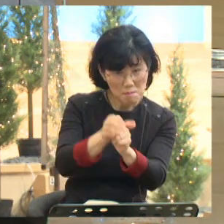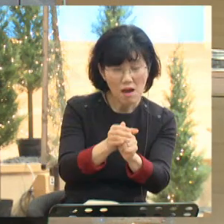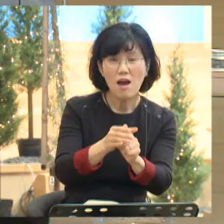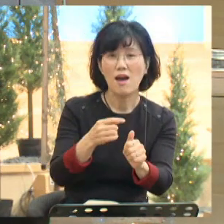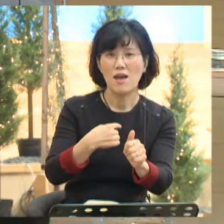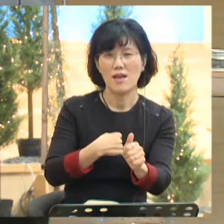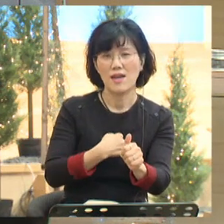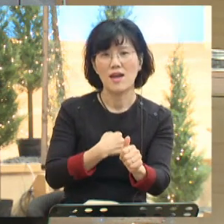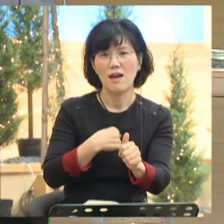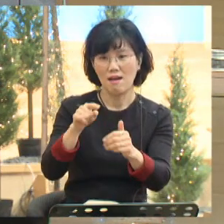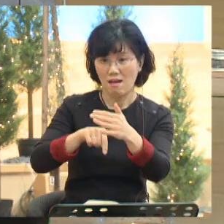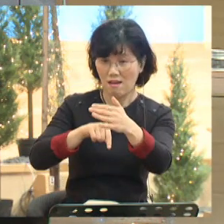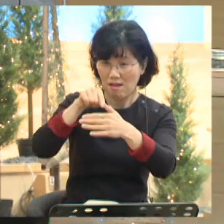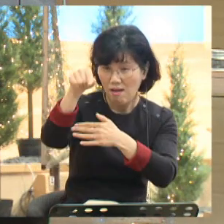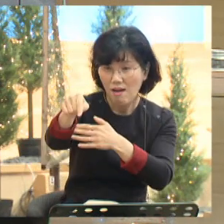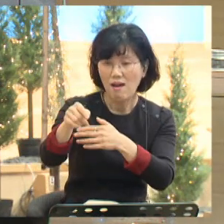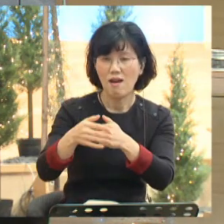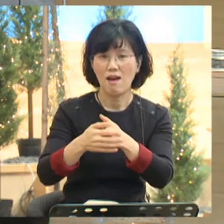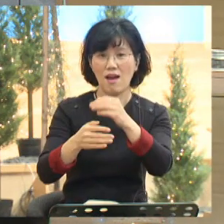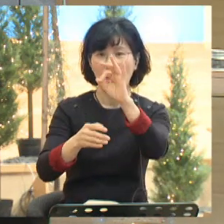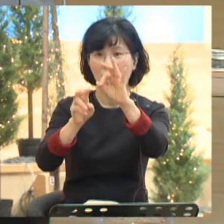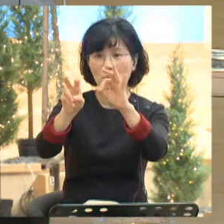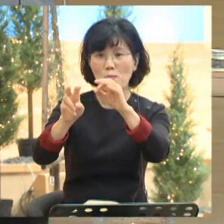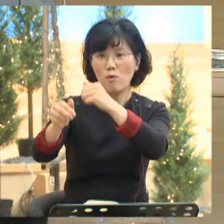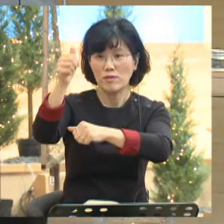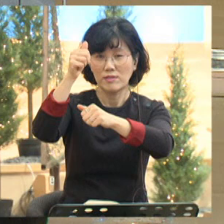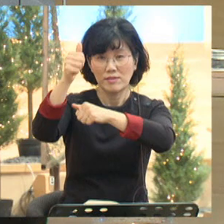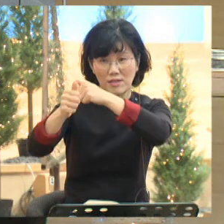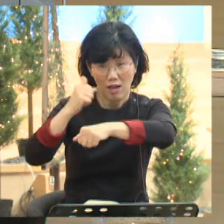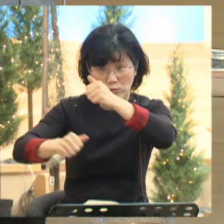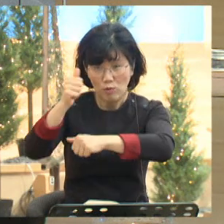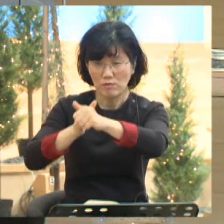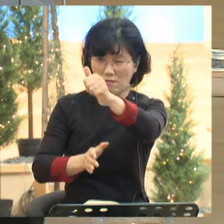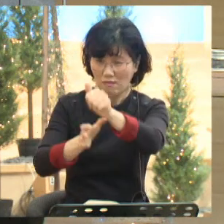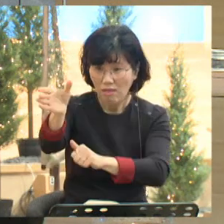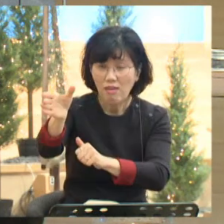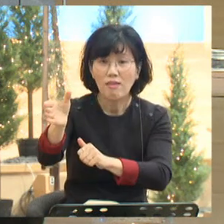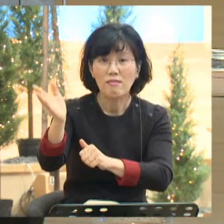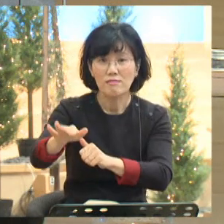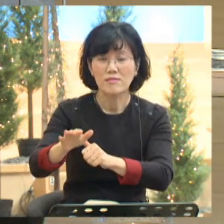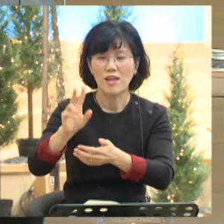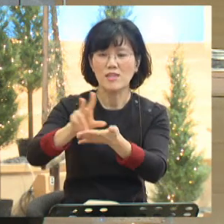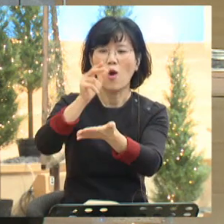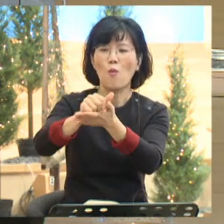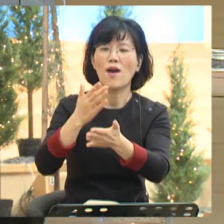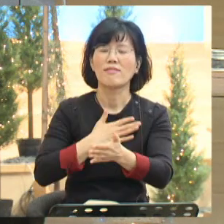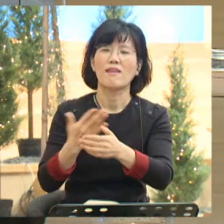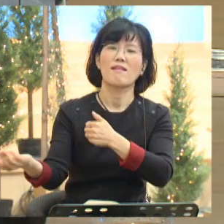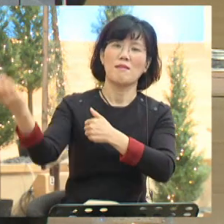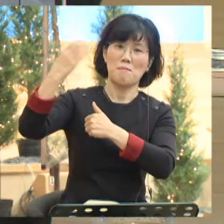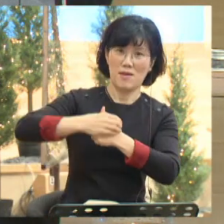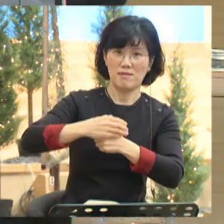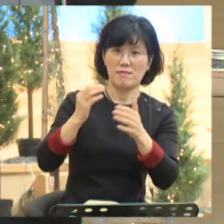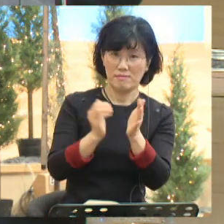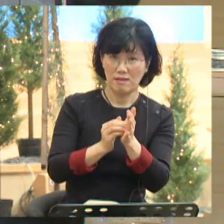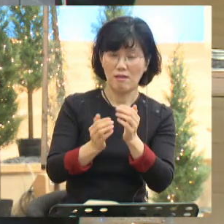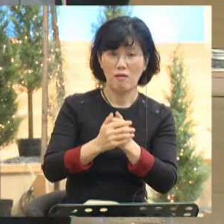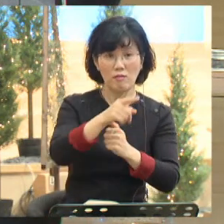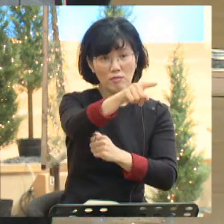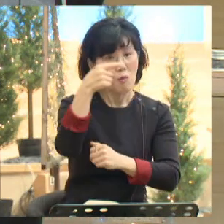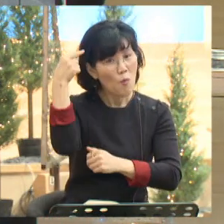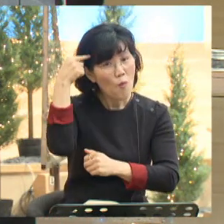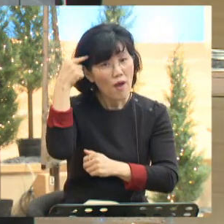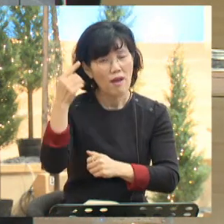아니하고 건너가서 암몬 자손을 쳤더니 여호와께서 그들을 내 손에 넘겨 주셨던 의 너희가 어찌하여